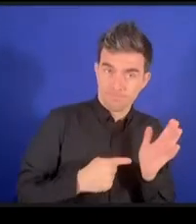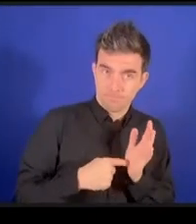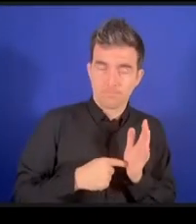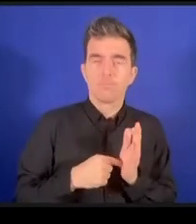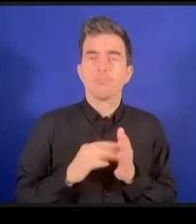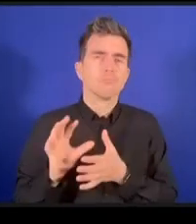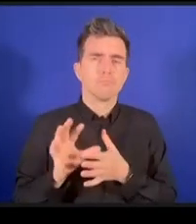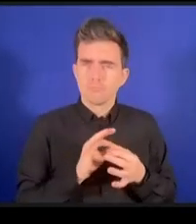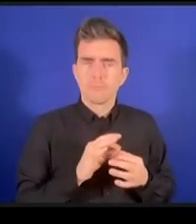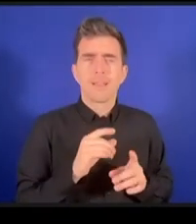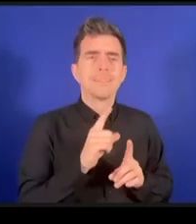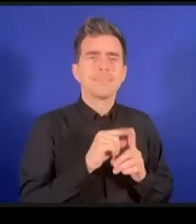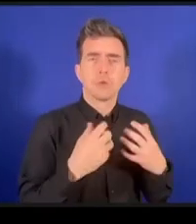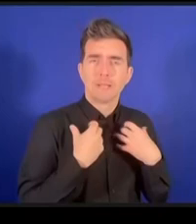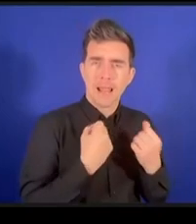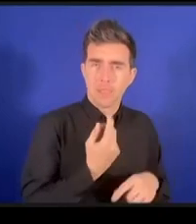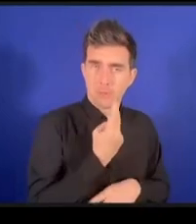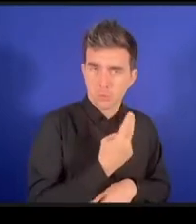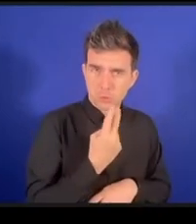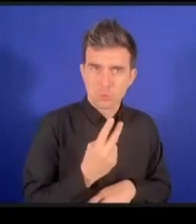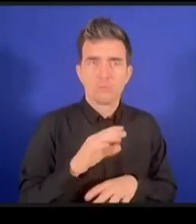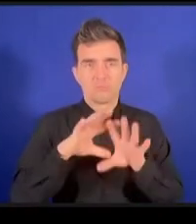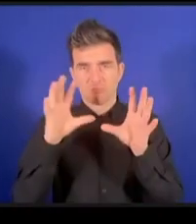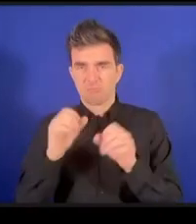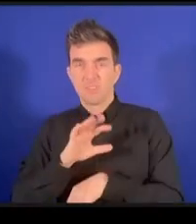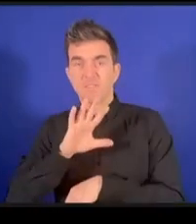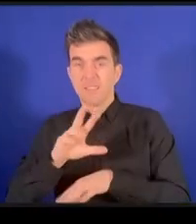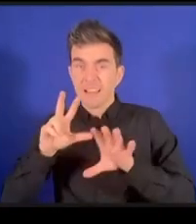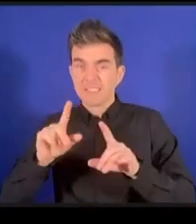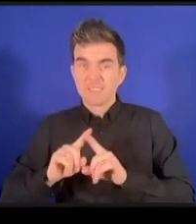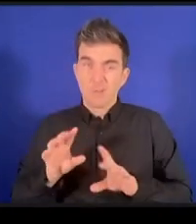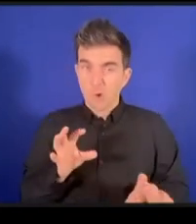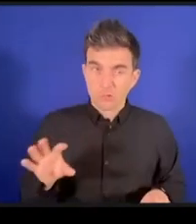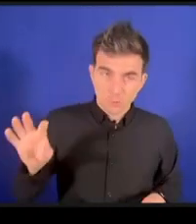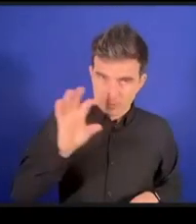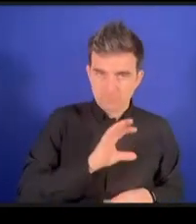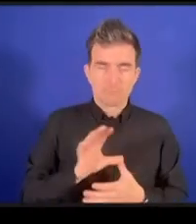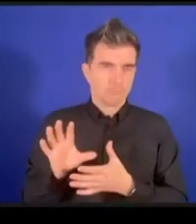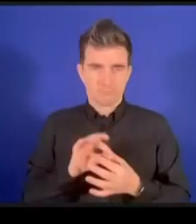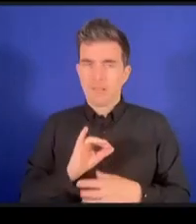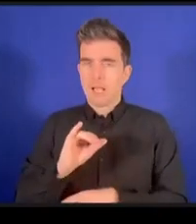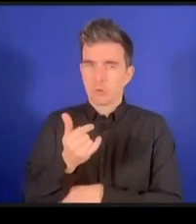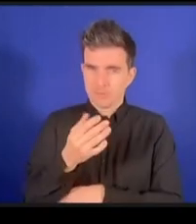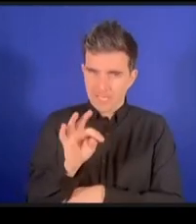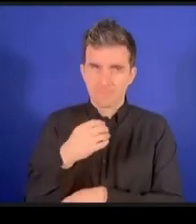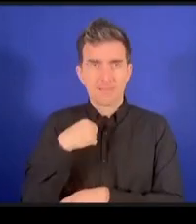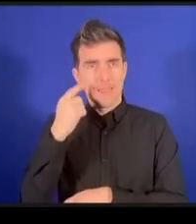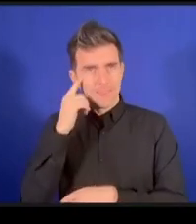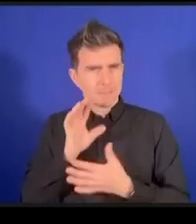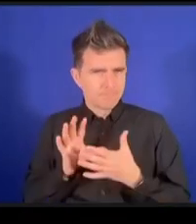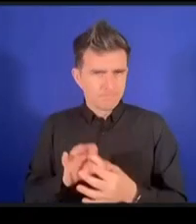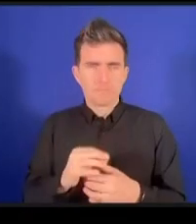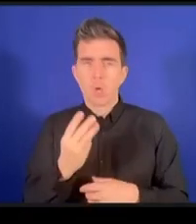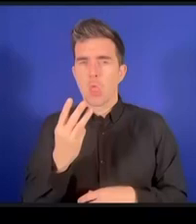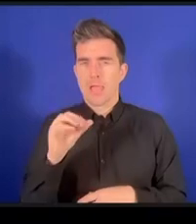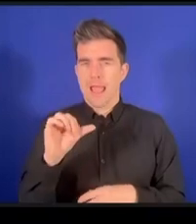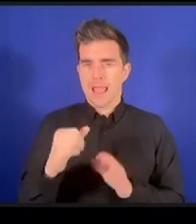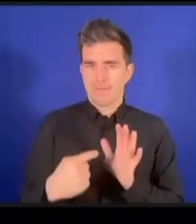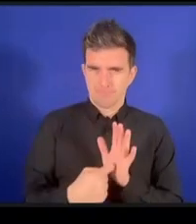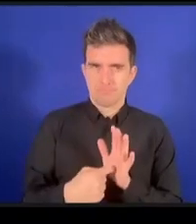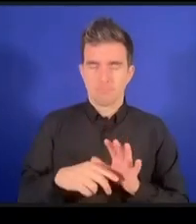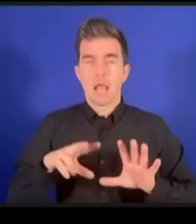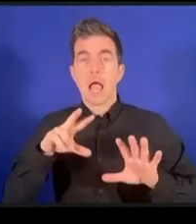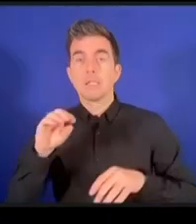население плацента не имеет доступа к здравоохранению они не могут повалить себе услуги здравоохранения и у